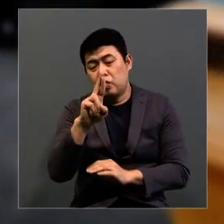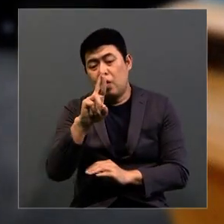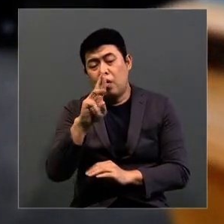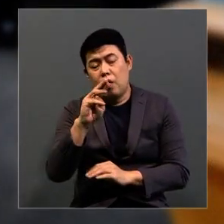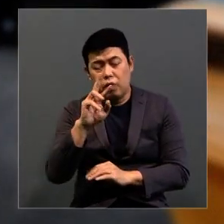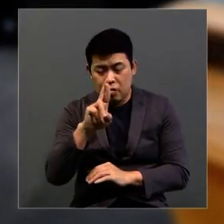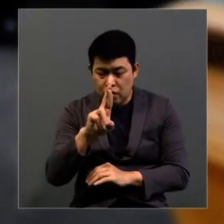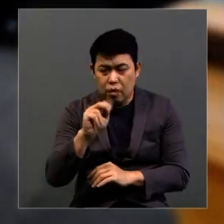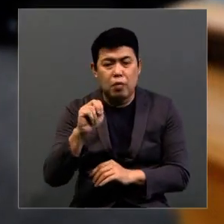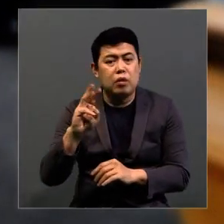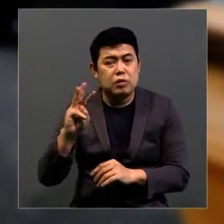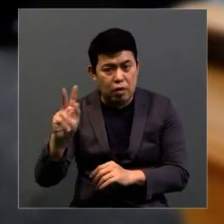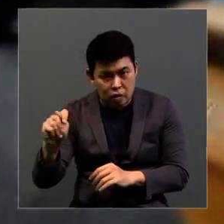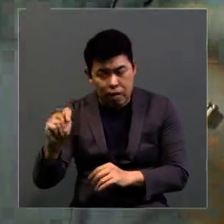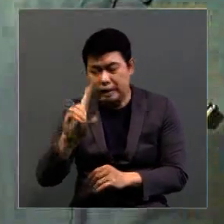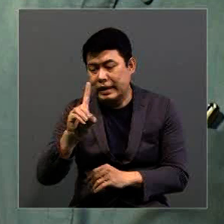DSกันนะครับ